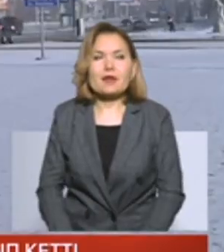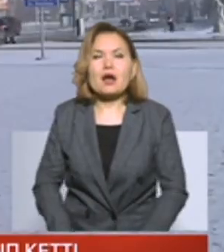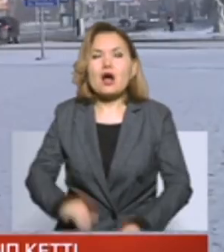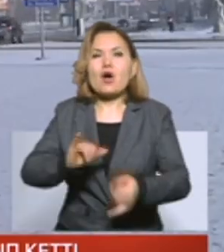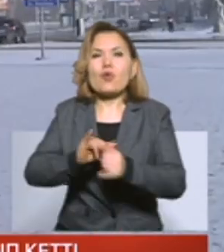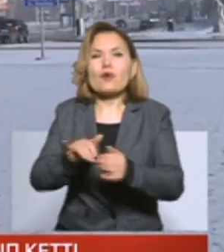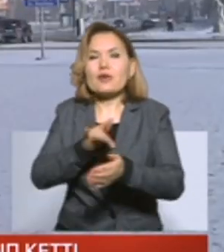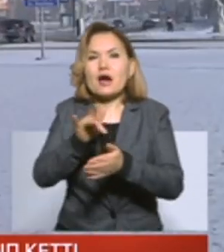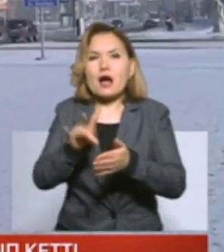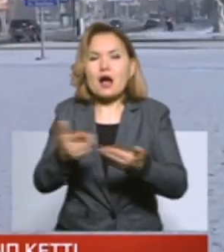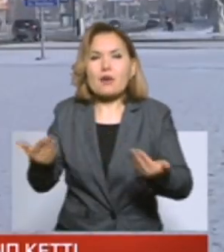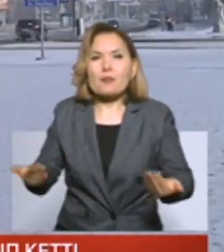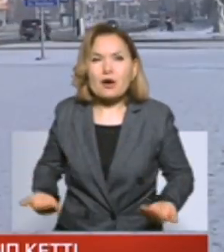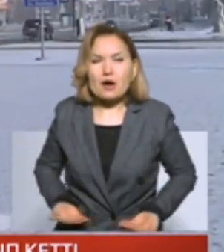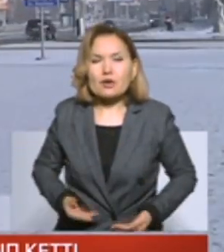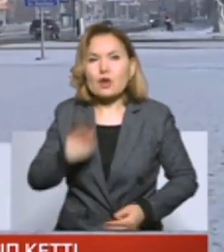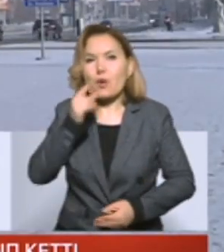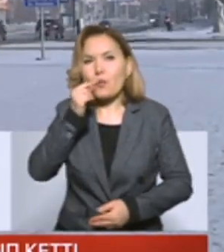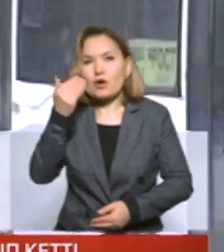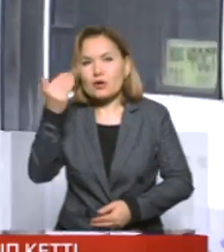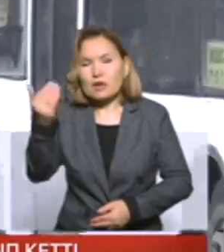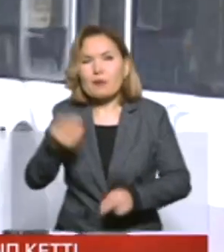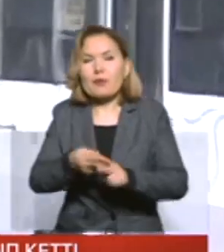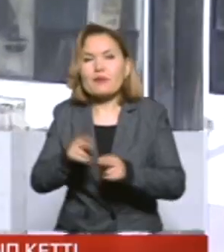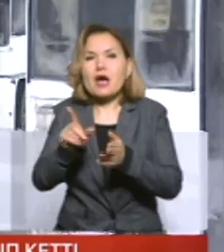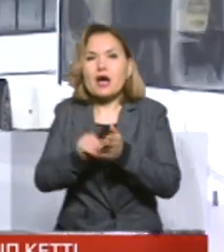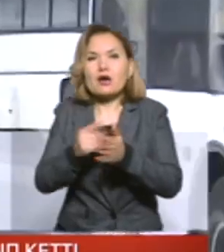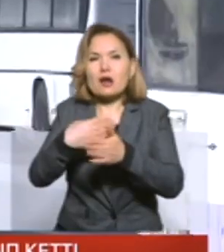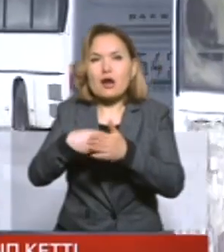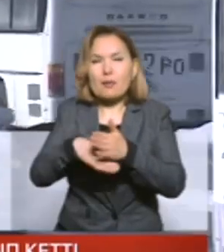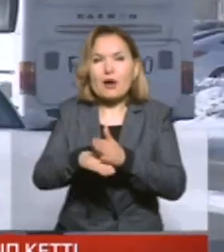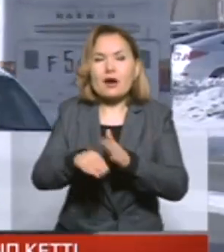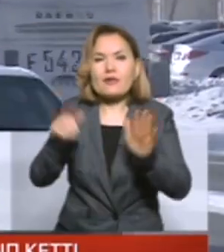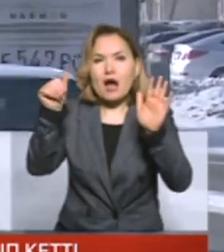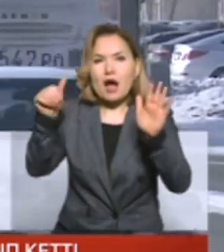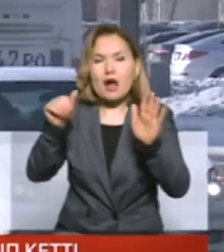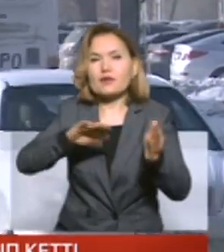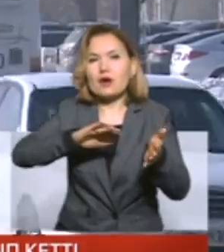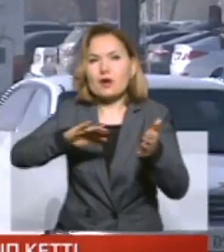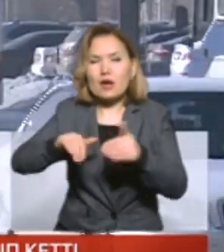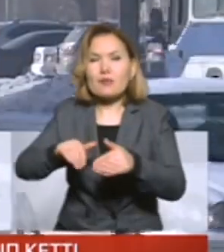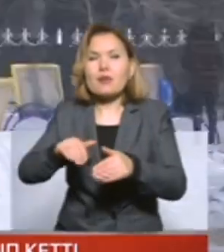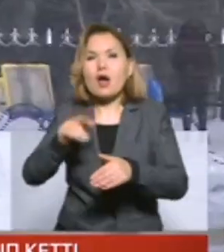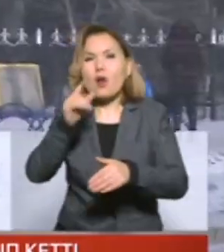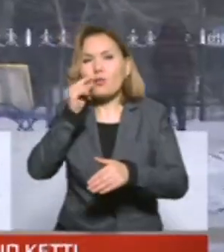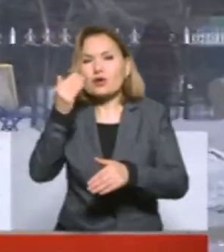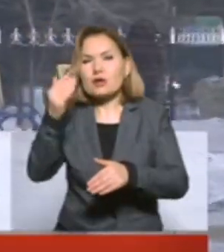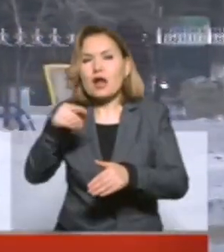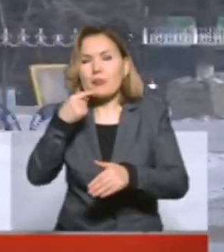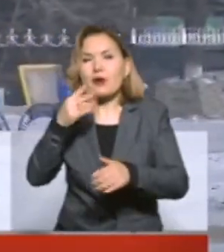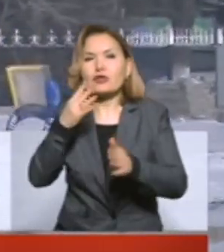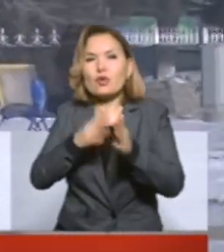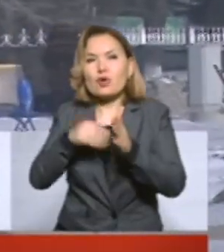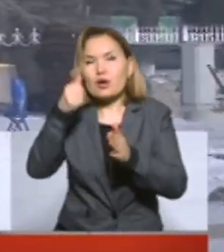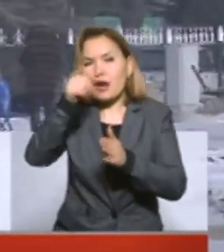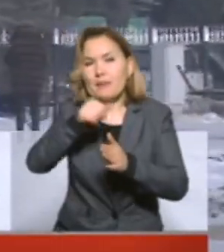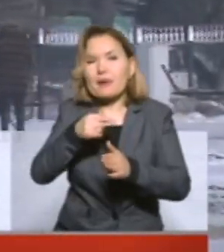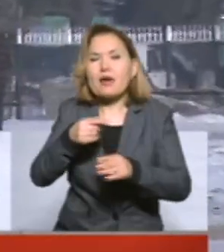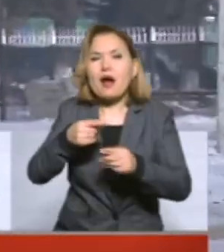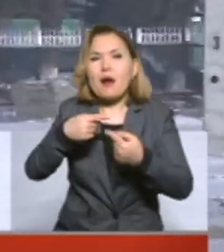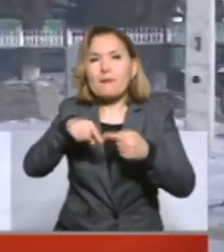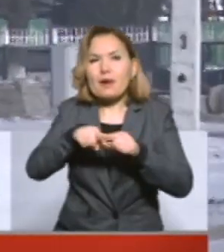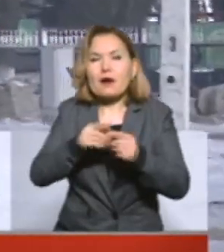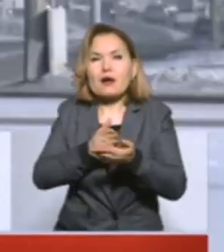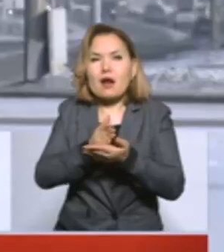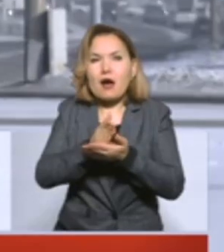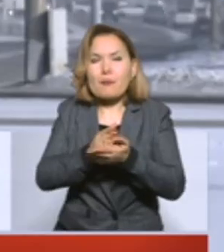Өскемен қаласының тұрғыны Қуаныш Кариповтың зейнетке шыққанына жарты жыл болған. Зейнеткердің айтуынша, ол 90-шы жылдары бір мекемеде